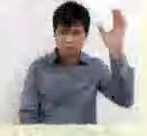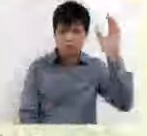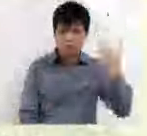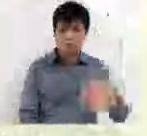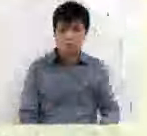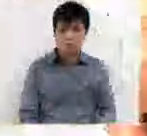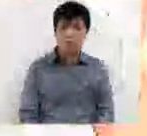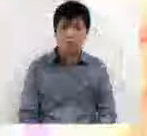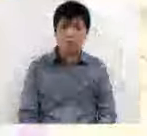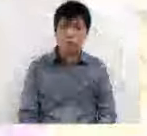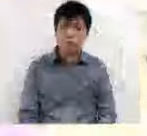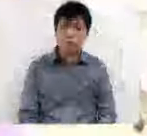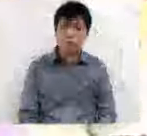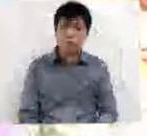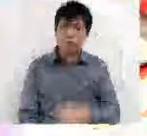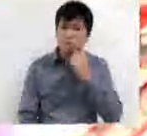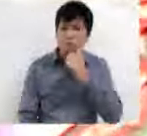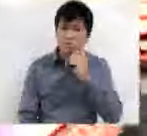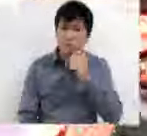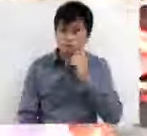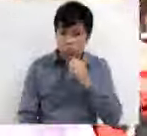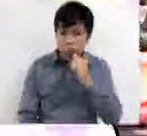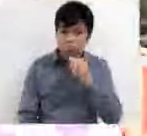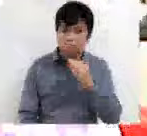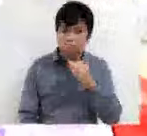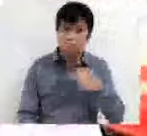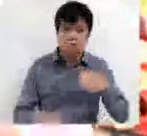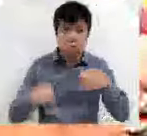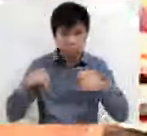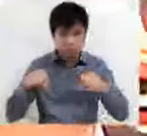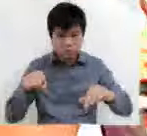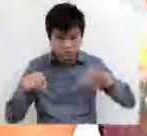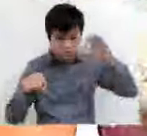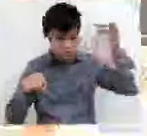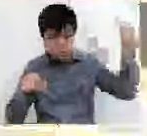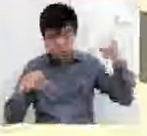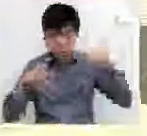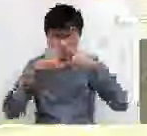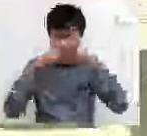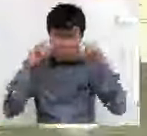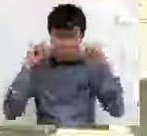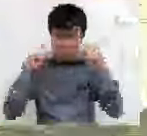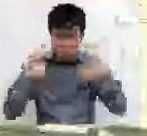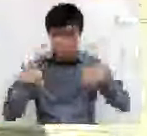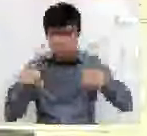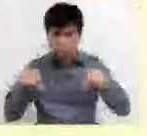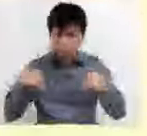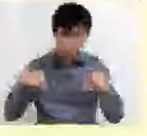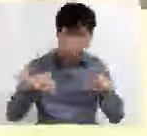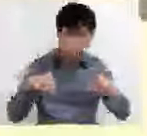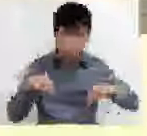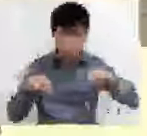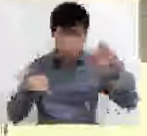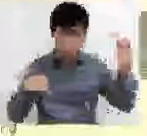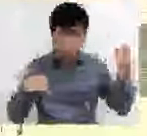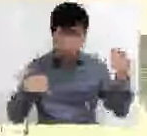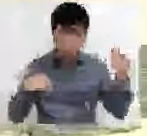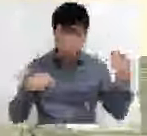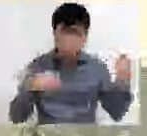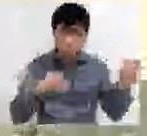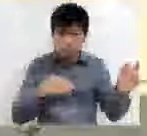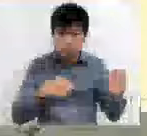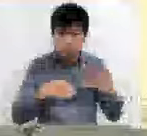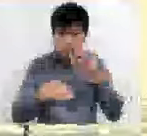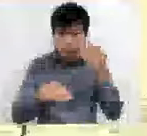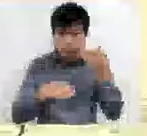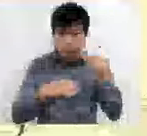Laging nakasuot ng face mask ang tricycle driver na si Emiliano tuwing namamasada. Bukod sa usok at alikabok, panlaban daw niya yan sa